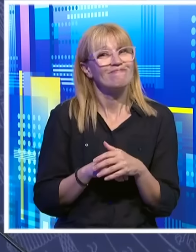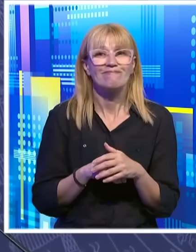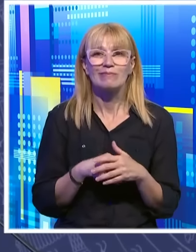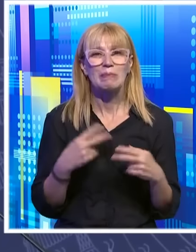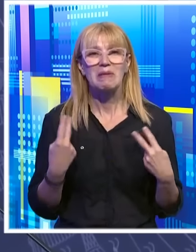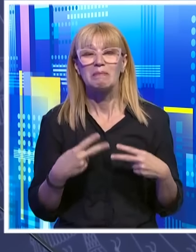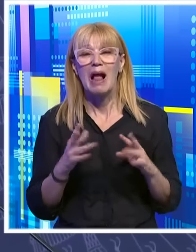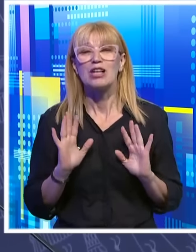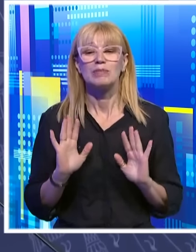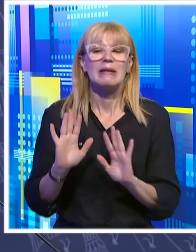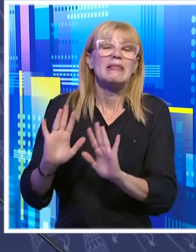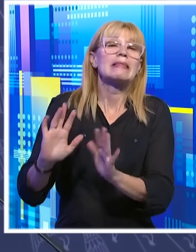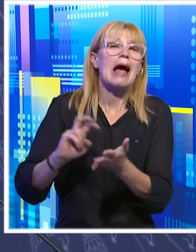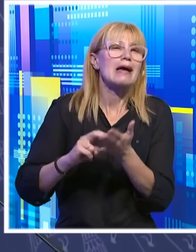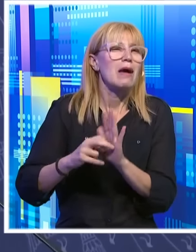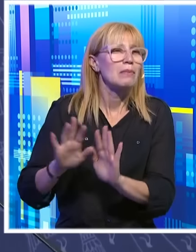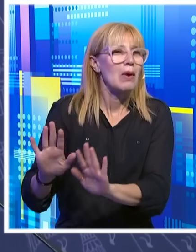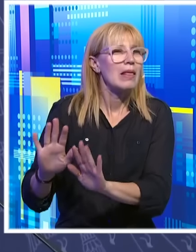ide u politici,